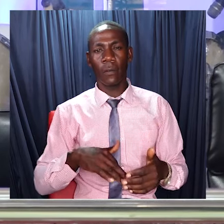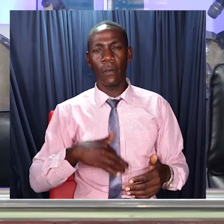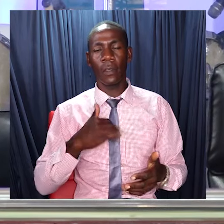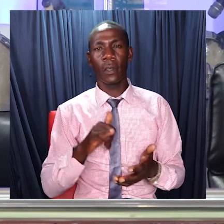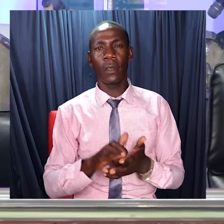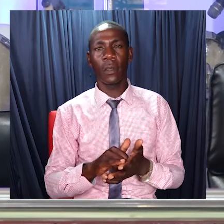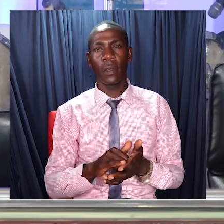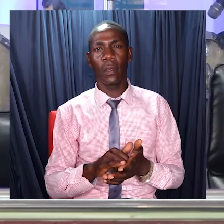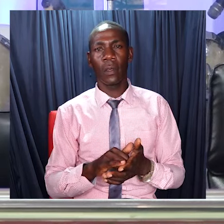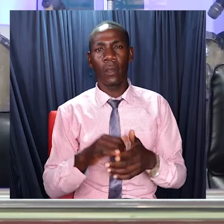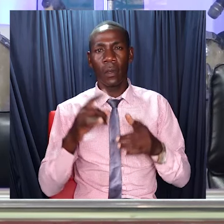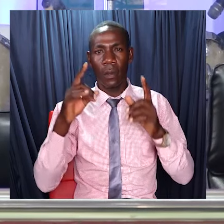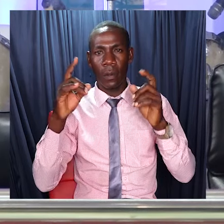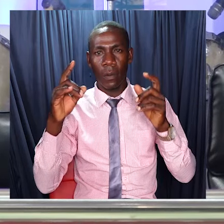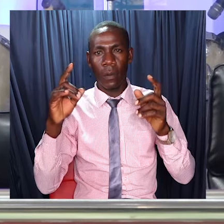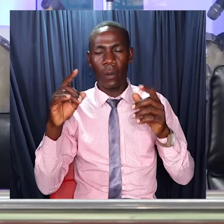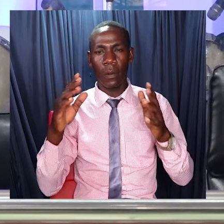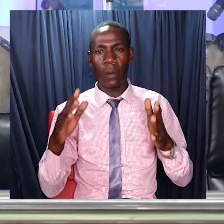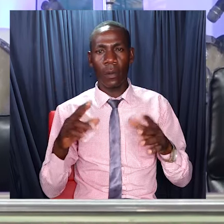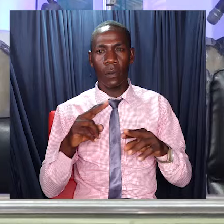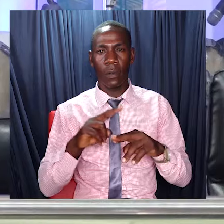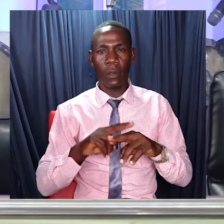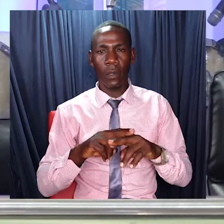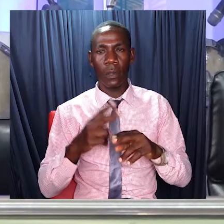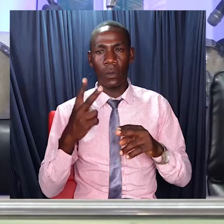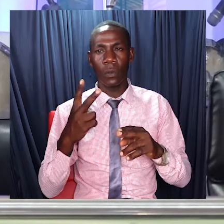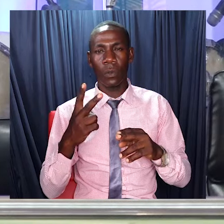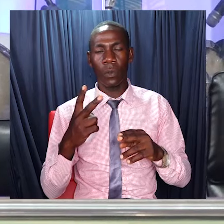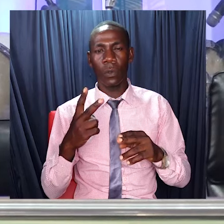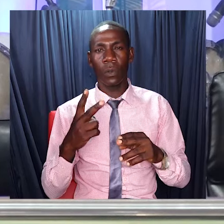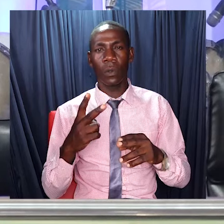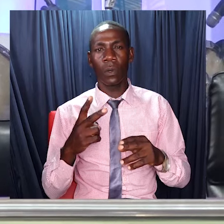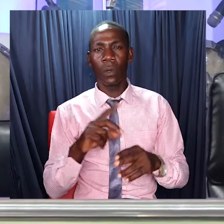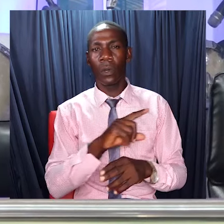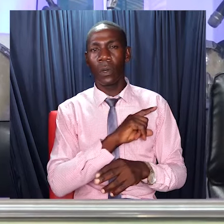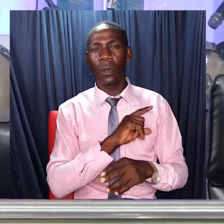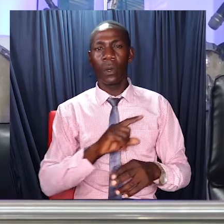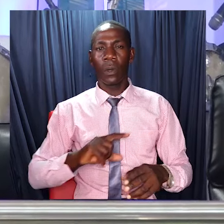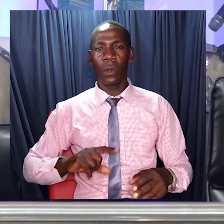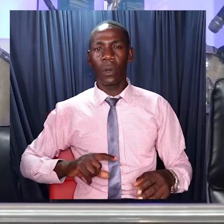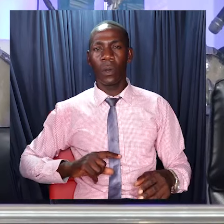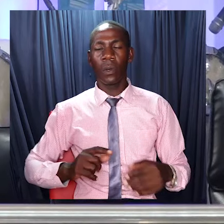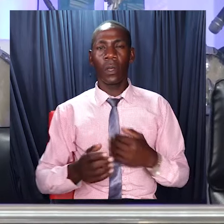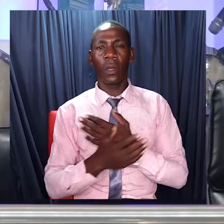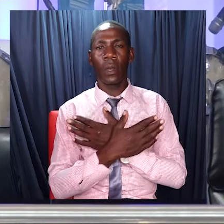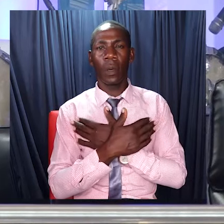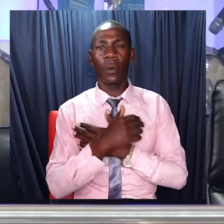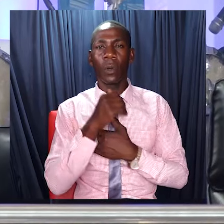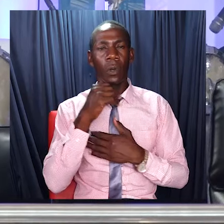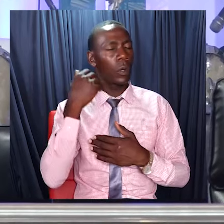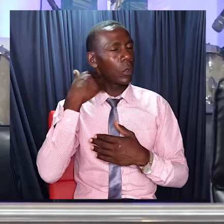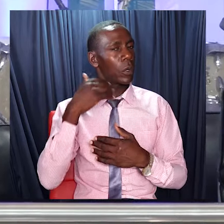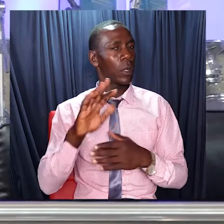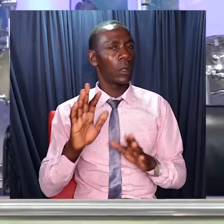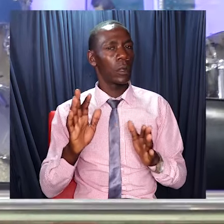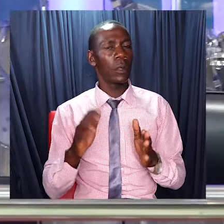When I heard that, dhambi ni wawili mkipatana uungame, that you can face two of Bwana, them, alinijalia kupenda si kuchukizwa. The Lord enabled